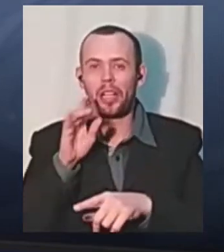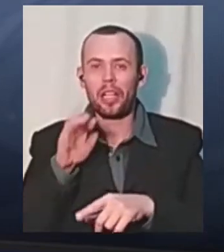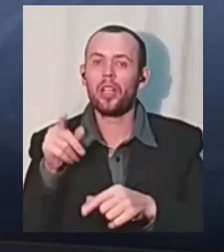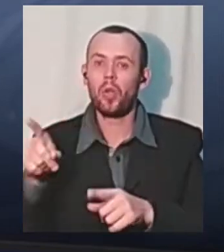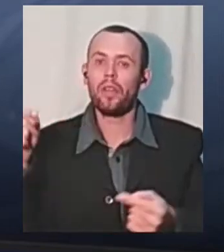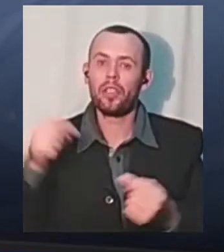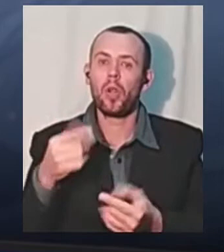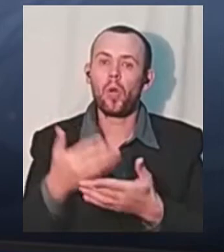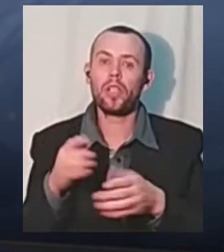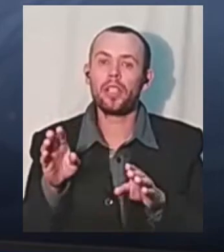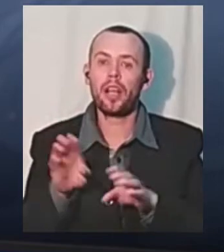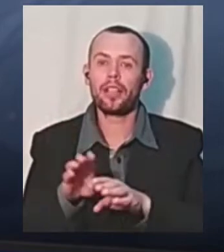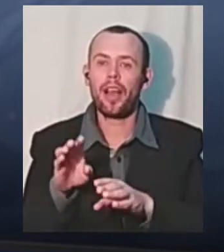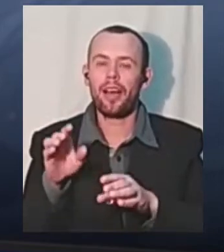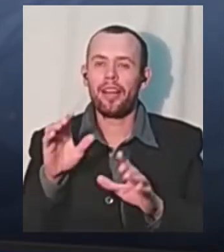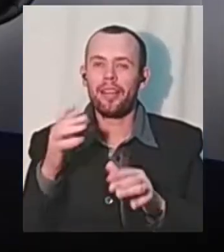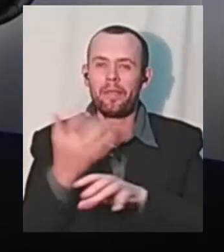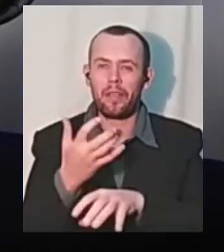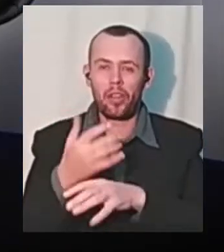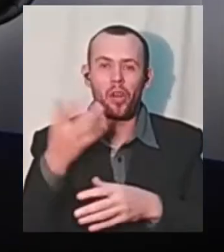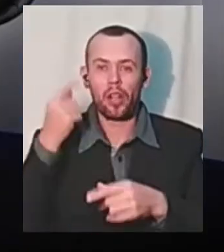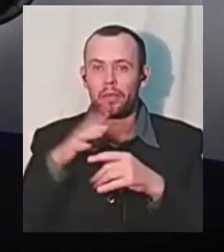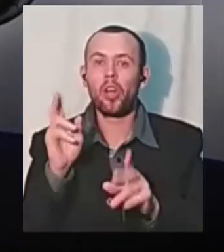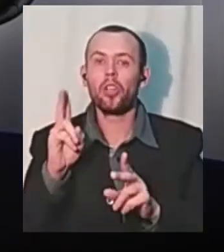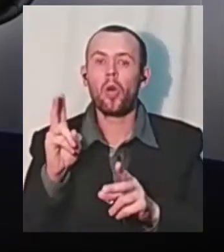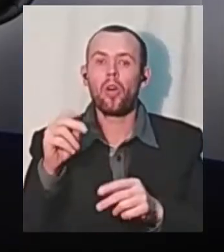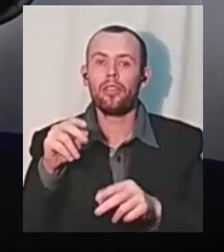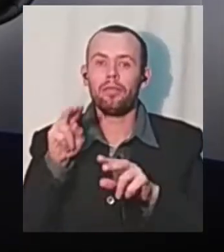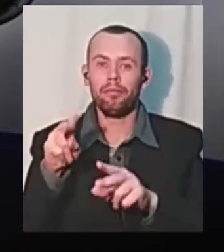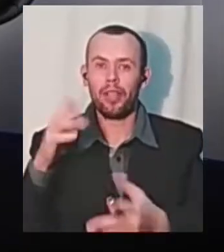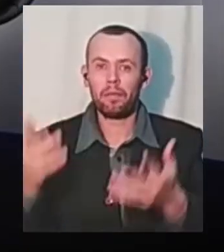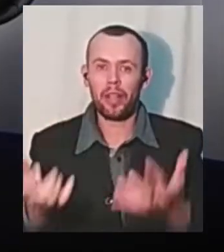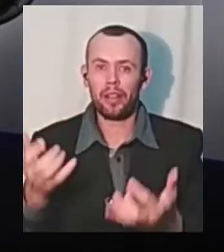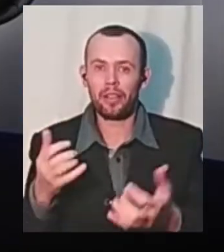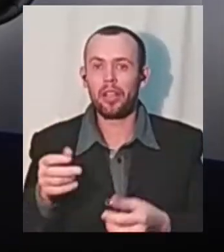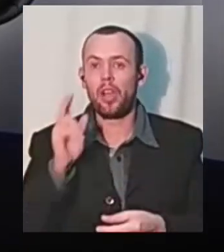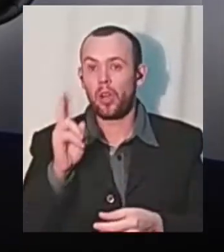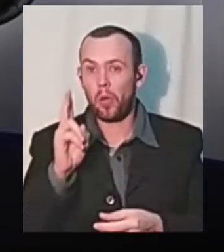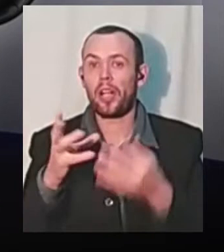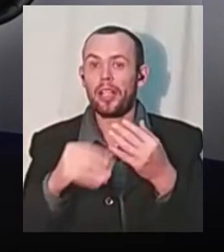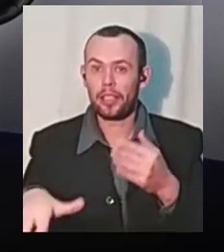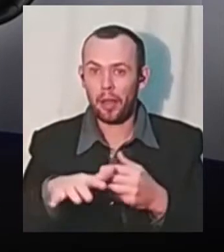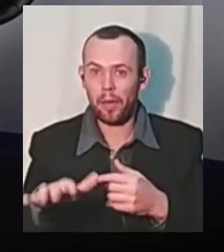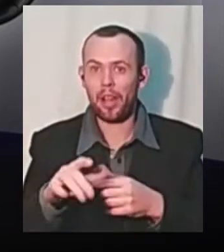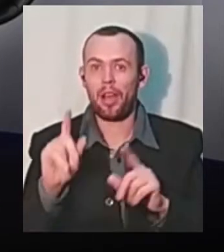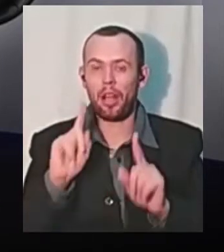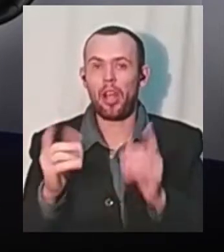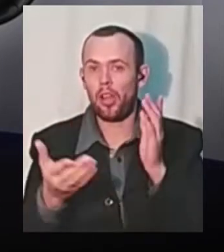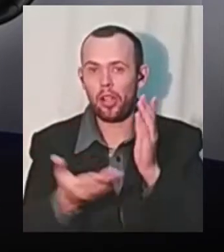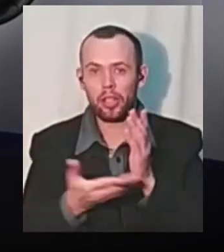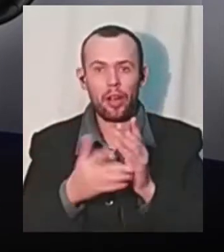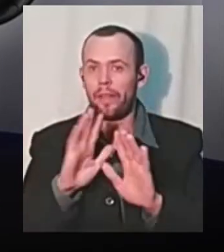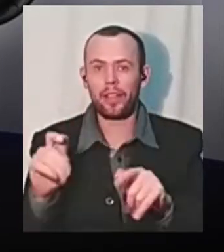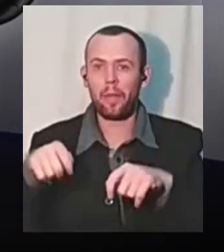така правова колізія, коли було незрозуміло, а хто балансоутримувач. Ну, комунальна земля, але дерево не передано КП.